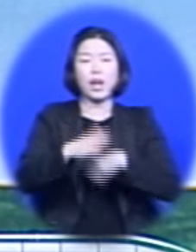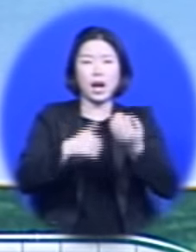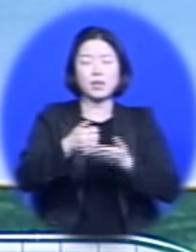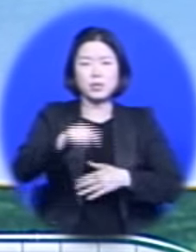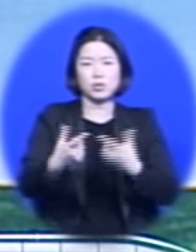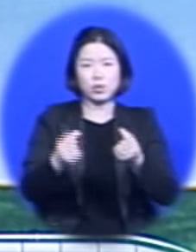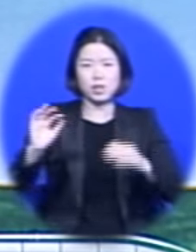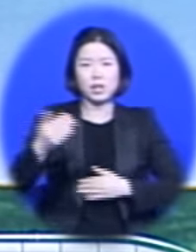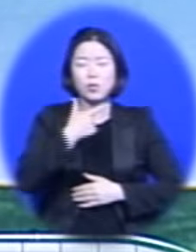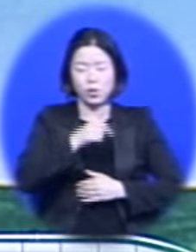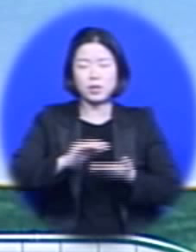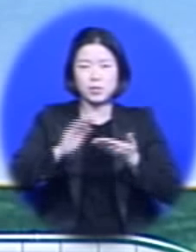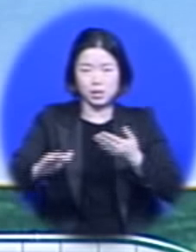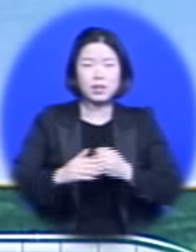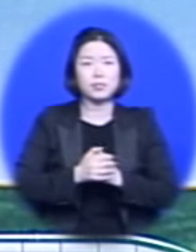되기를 원합니다.